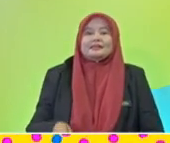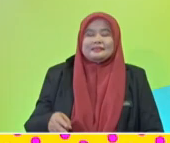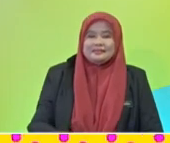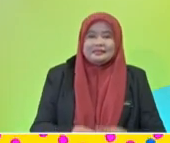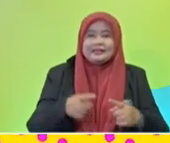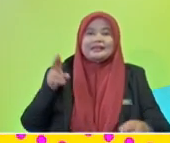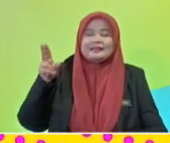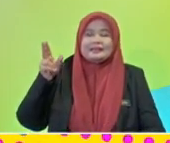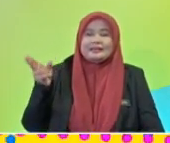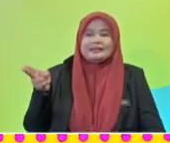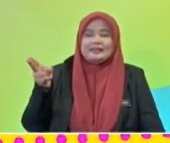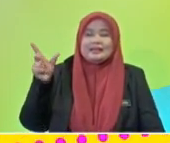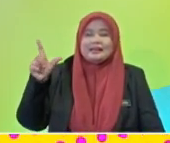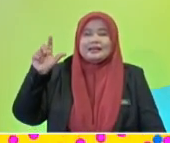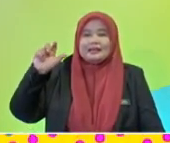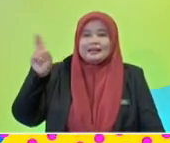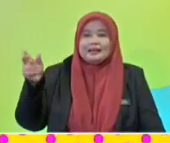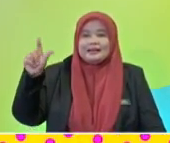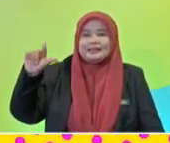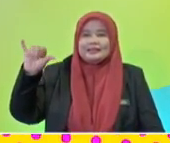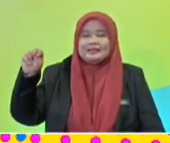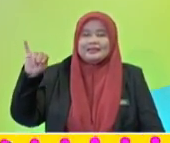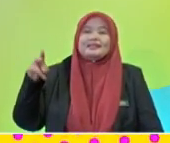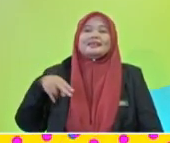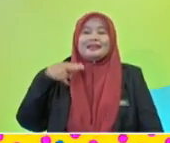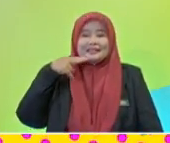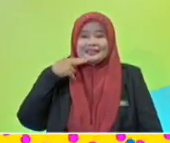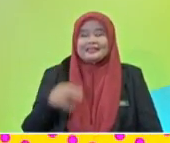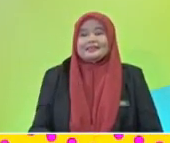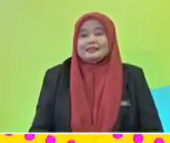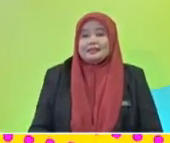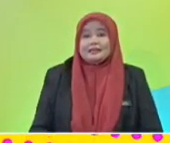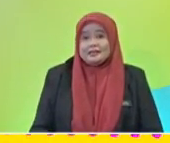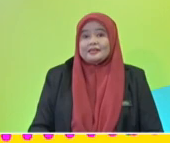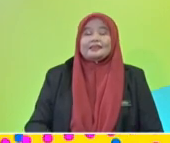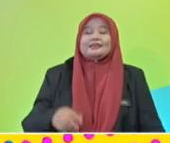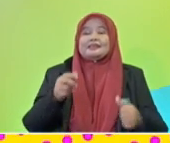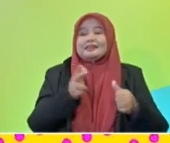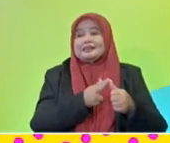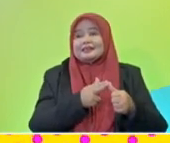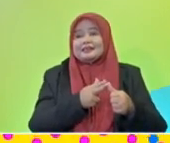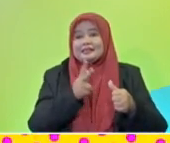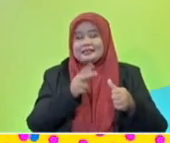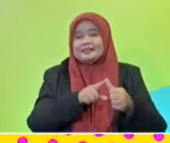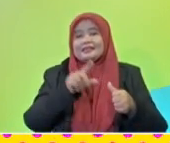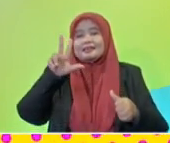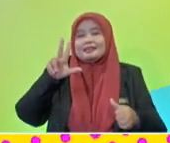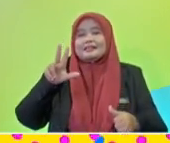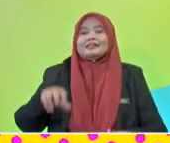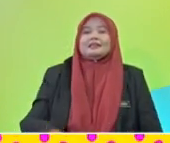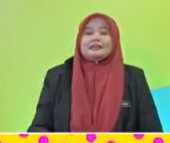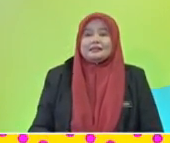batu at Hai Alini Haini yang ketiga has dari sk Bandar hai